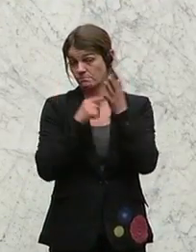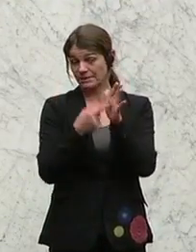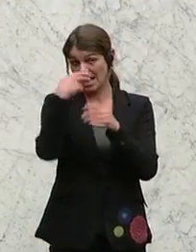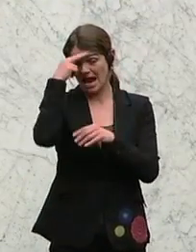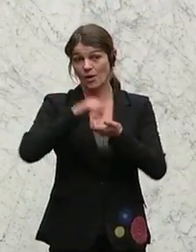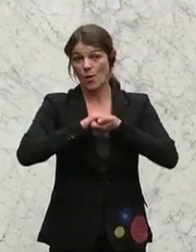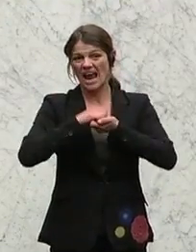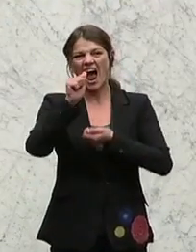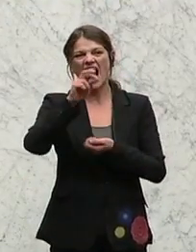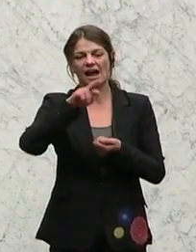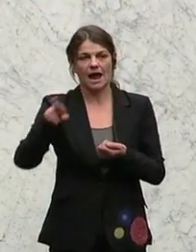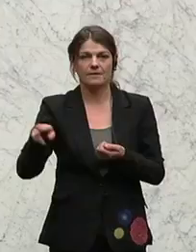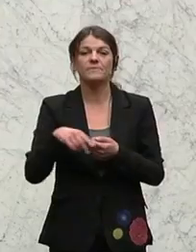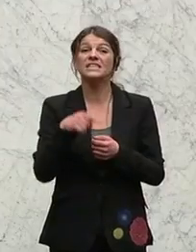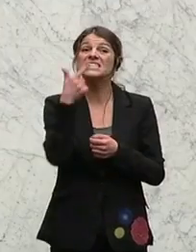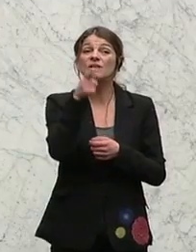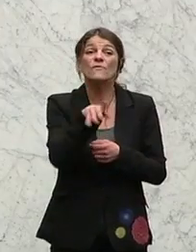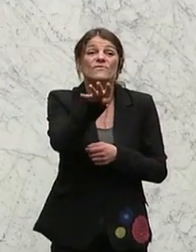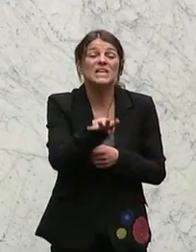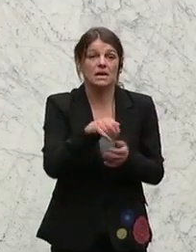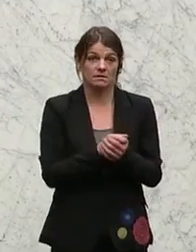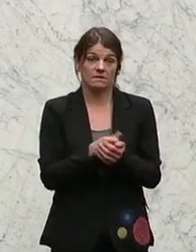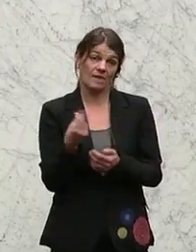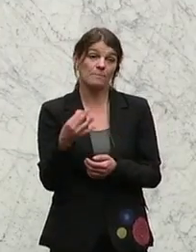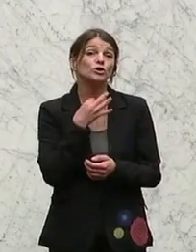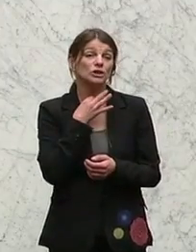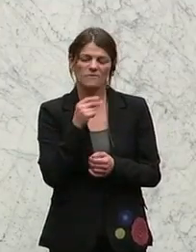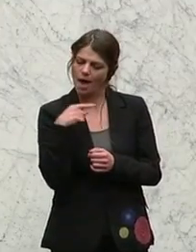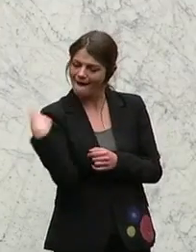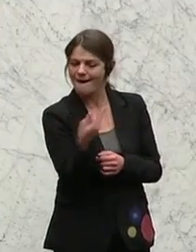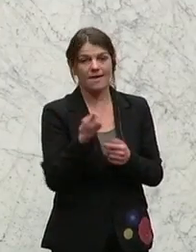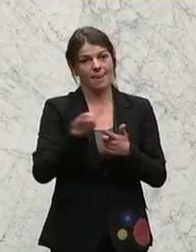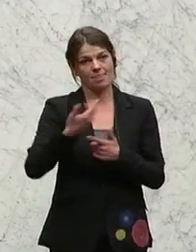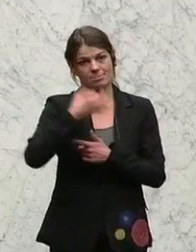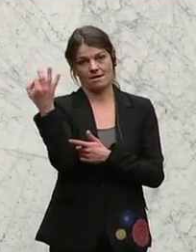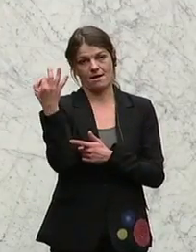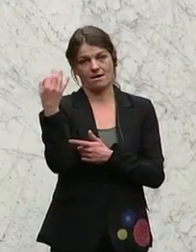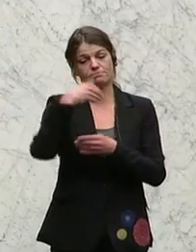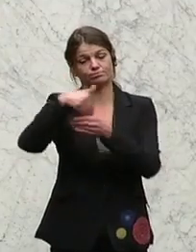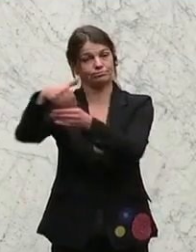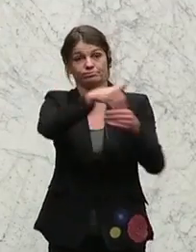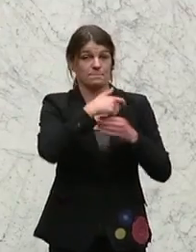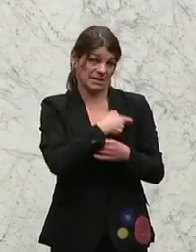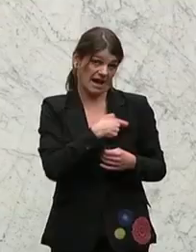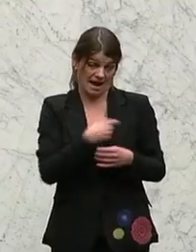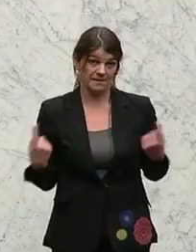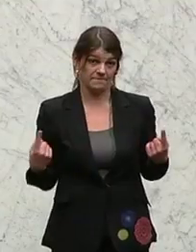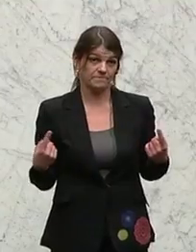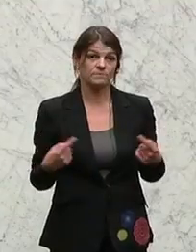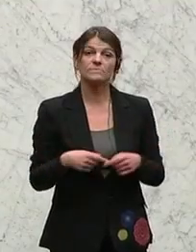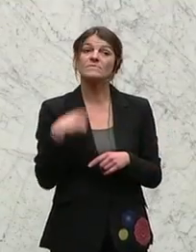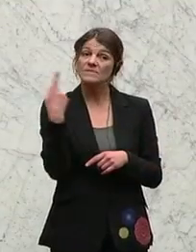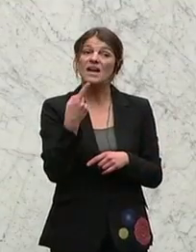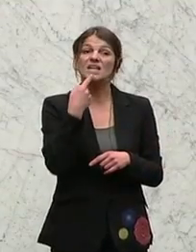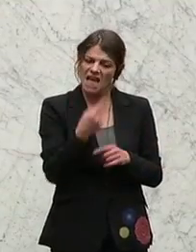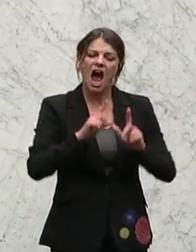Angerer, 2004 wurde mit den Stimmen aller im Landtag vertretenen Fraktionen das Auslaufen